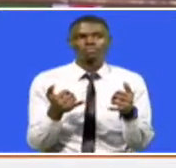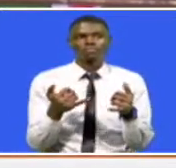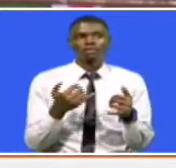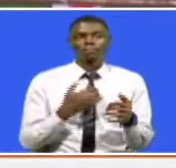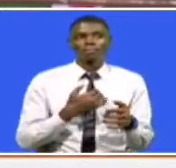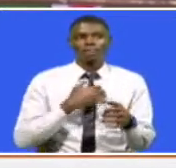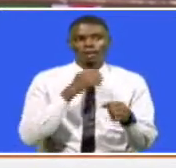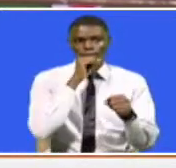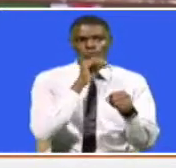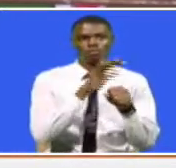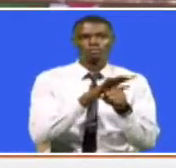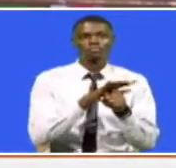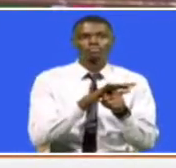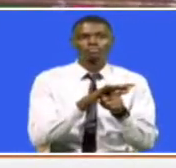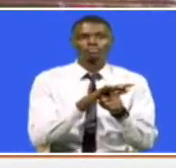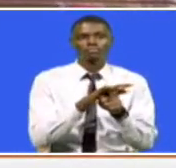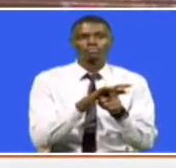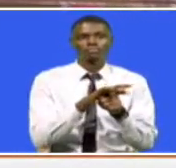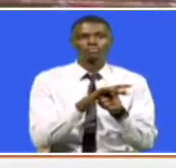bet